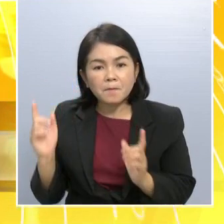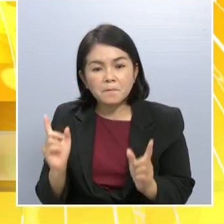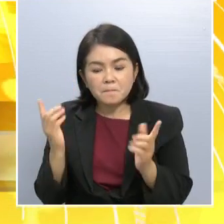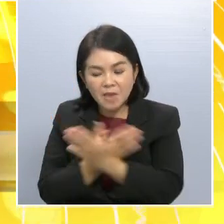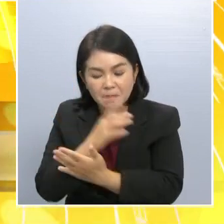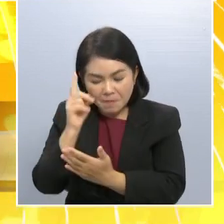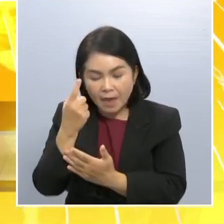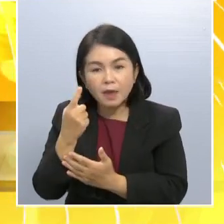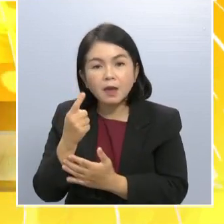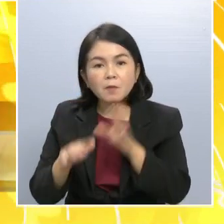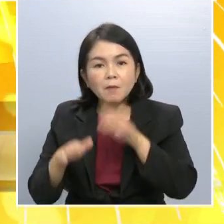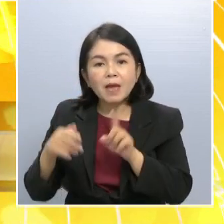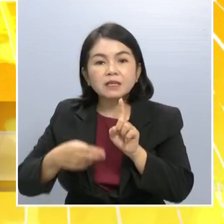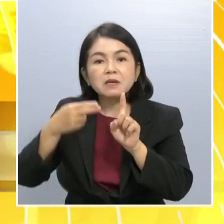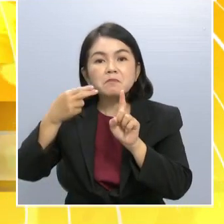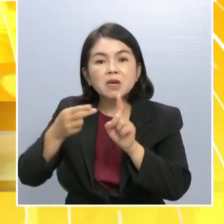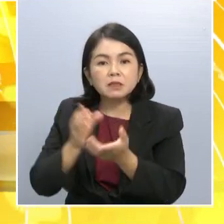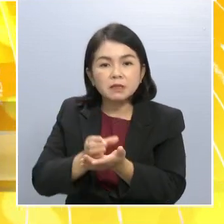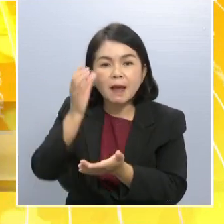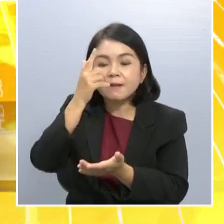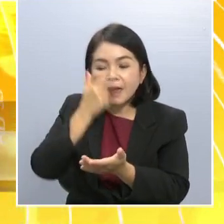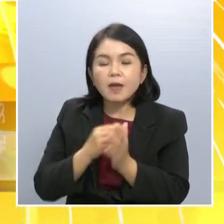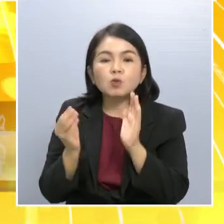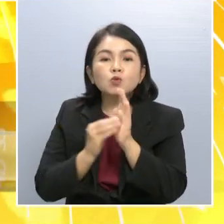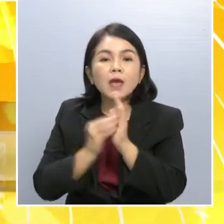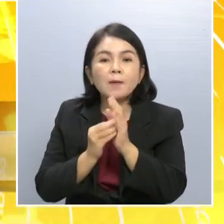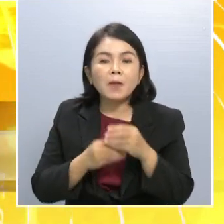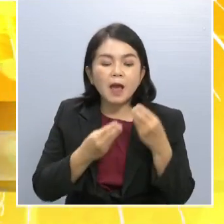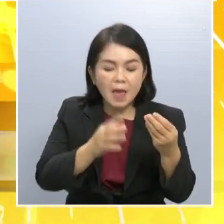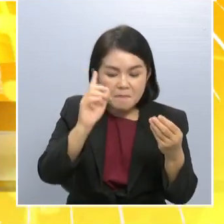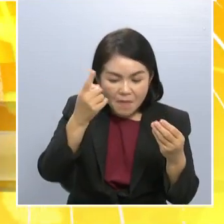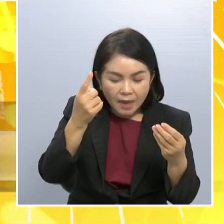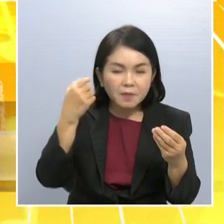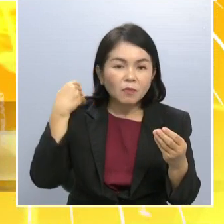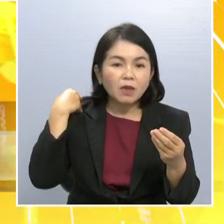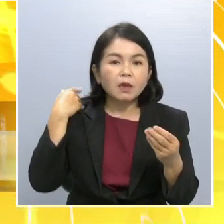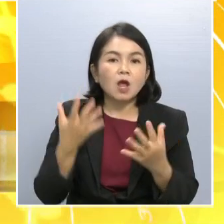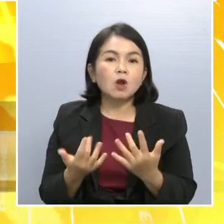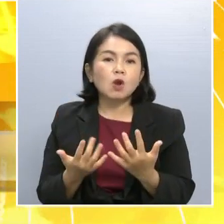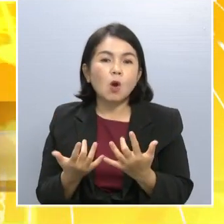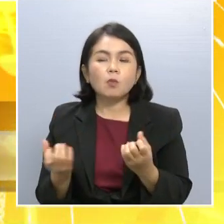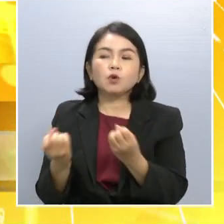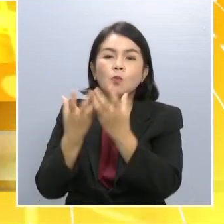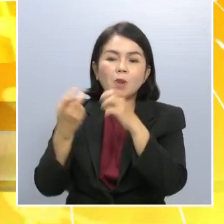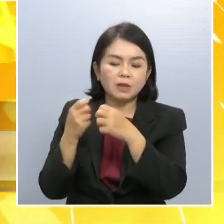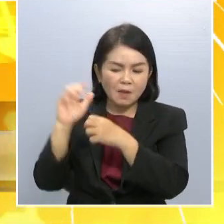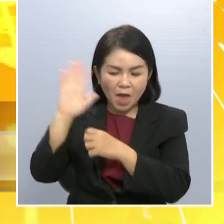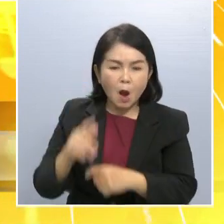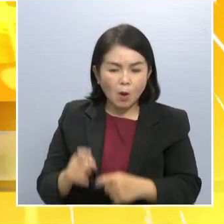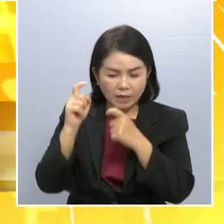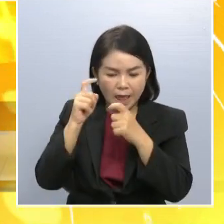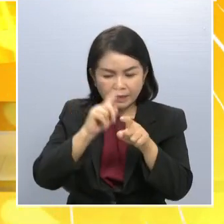เราสั่งมาประมาณ 10,000ถังทั้งกรุงเทพฯลงไปทดแทนให้เราต้องทำงานเชิงรุกและไม่ใช่เชิงรับแต่ว่าต้องคิดถึงความเสี่ยงต่างๆ